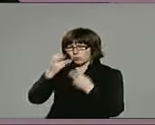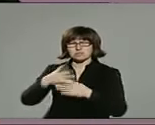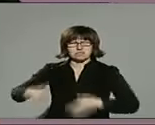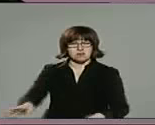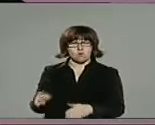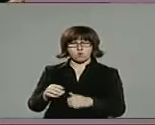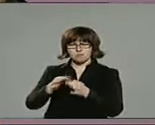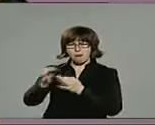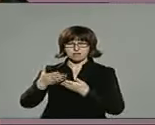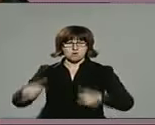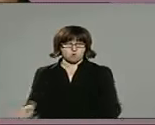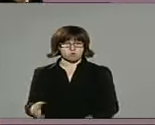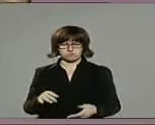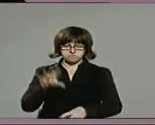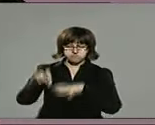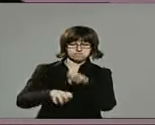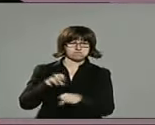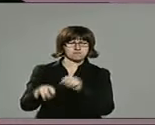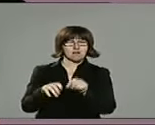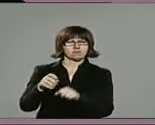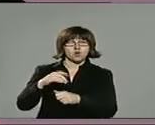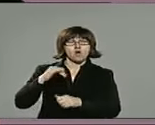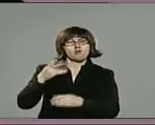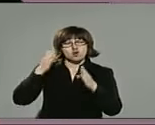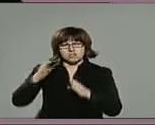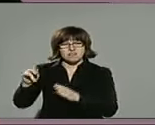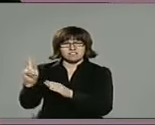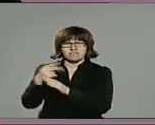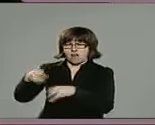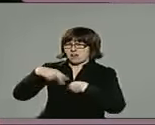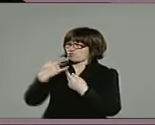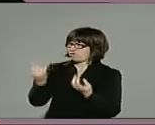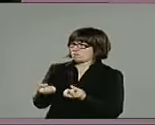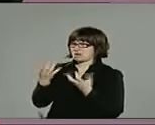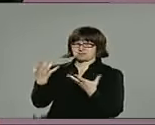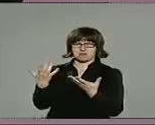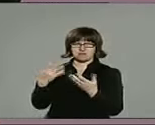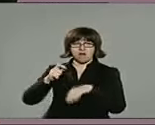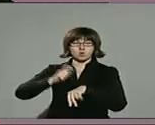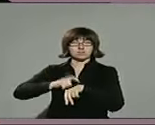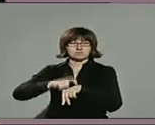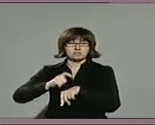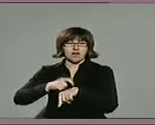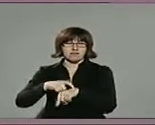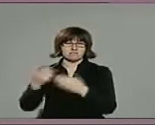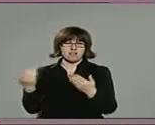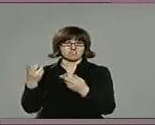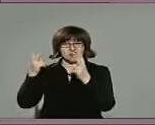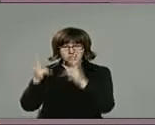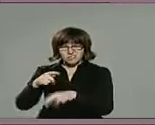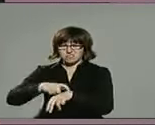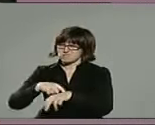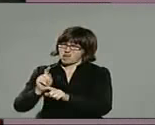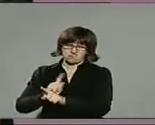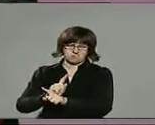Maßlosigkeit. Konservativen haben keine Antworten, wie ihnen das passieren konnte. Und auch die Zeit ist nicht die richtige,